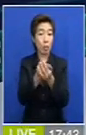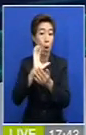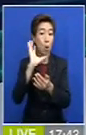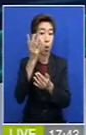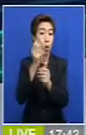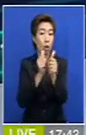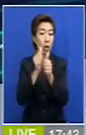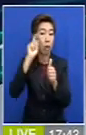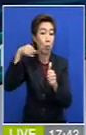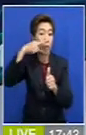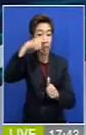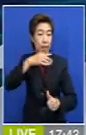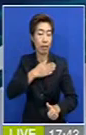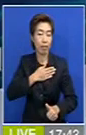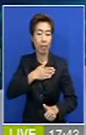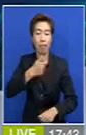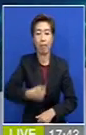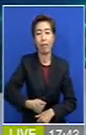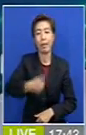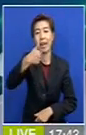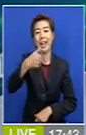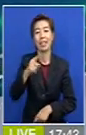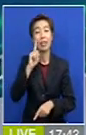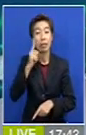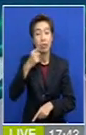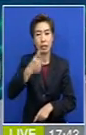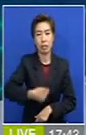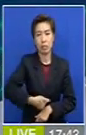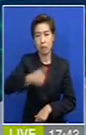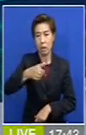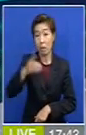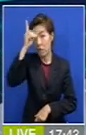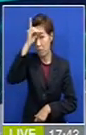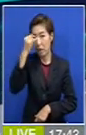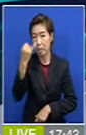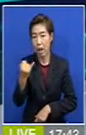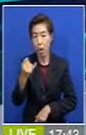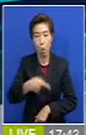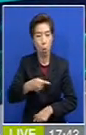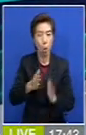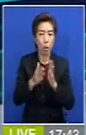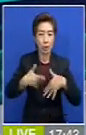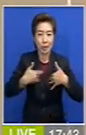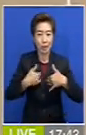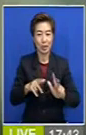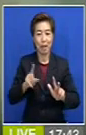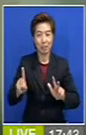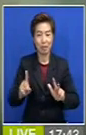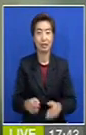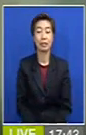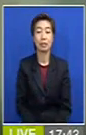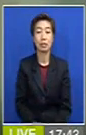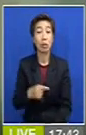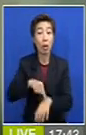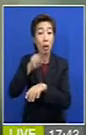วิลด์กลางปีครับนักตบลูกยางสาวไทยกลับมาคืนฟอร์มอีกครั้งในการพลิกแซงเอาชนะเยอรมนีไปได้แบบสุดมัน3-1เซตครับใน